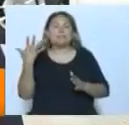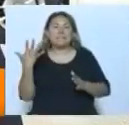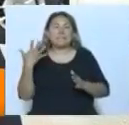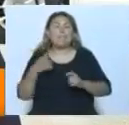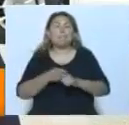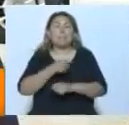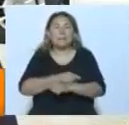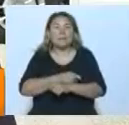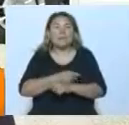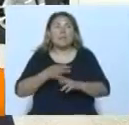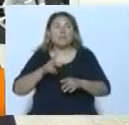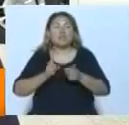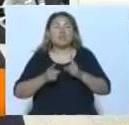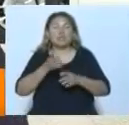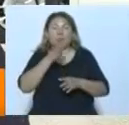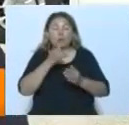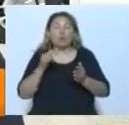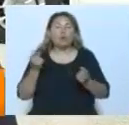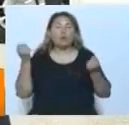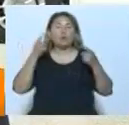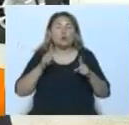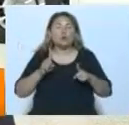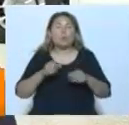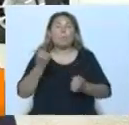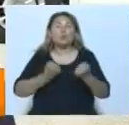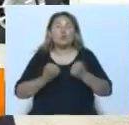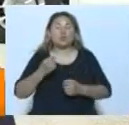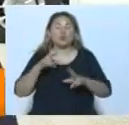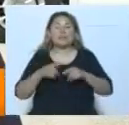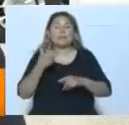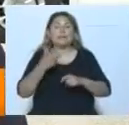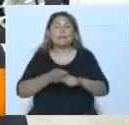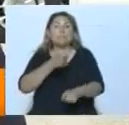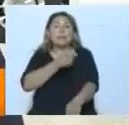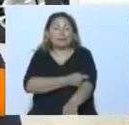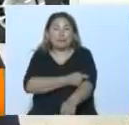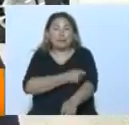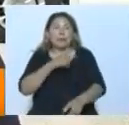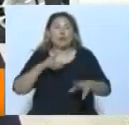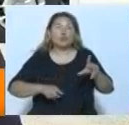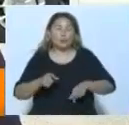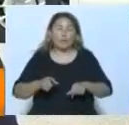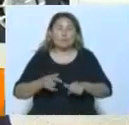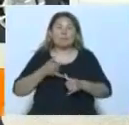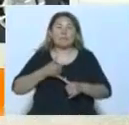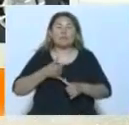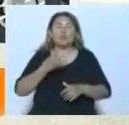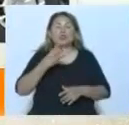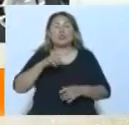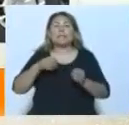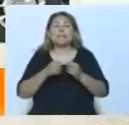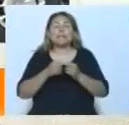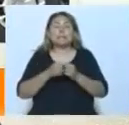2,55 метров. То есть в настоящее время установлено, что ширина машины составляет 3 метра, высота 4,10. И параметры длины тоже